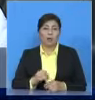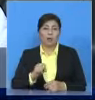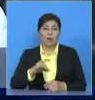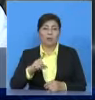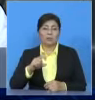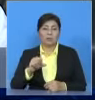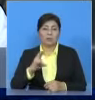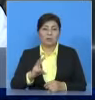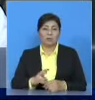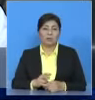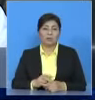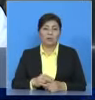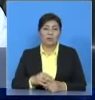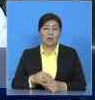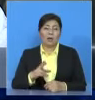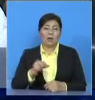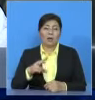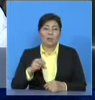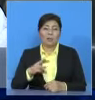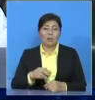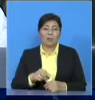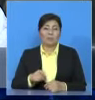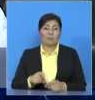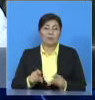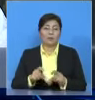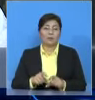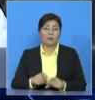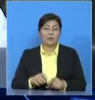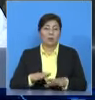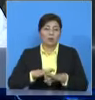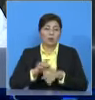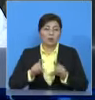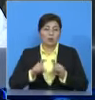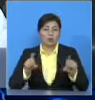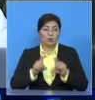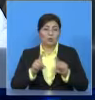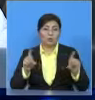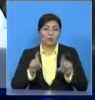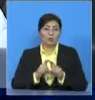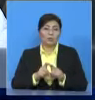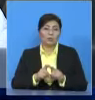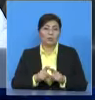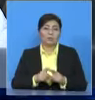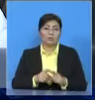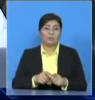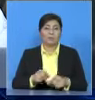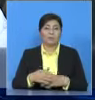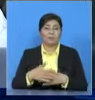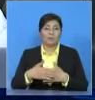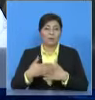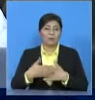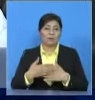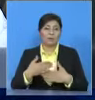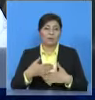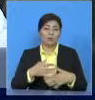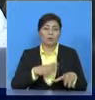Арзан, Қалам, Сигма дүкендерінің администраторларына хаттамалар толтырылып,